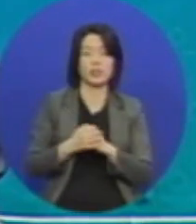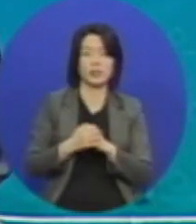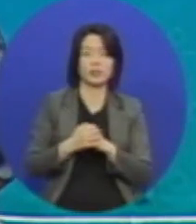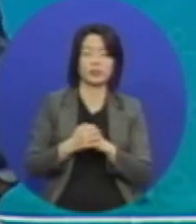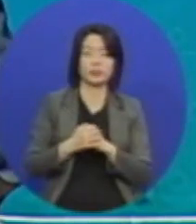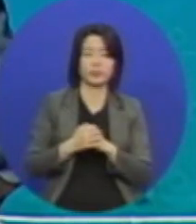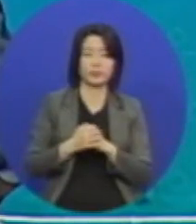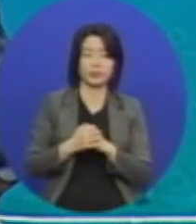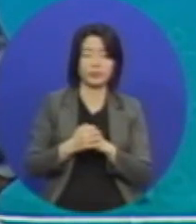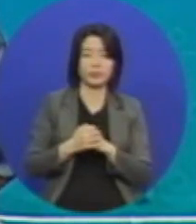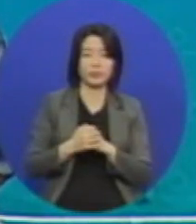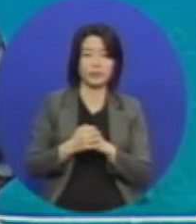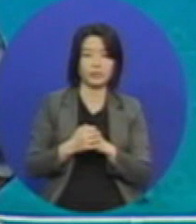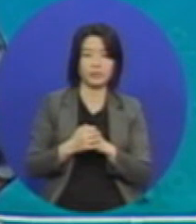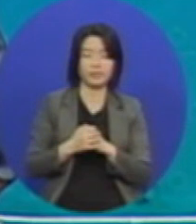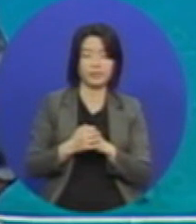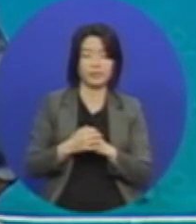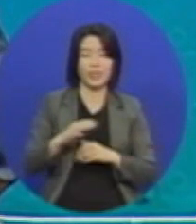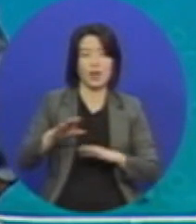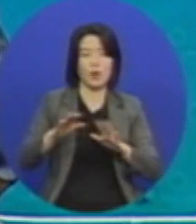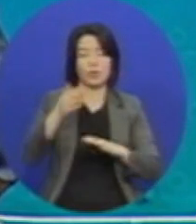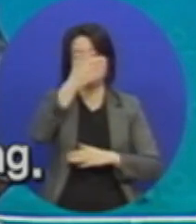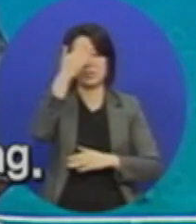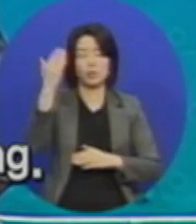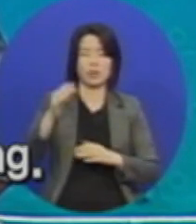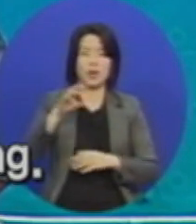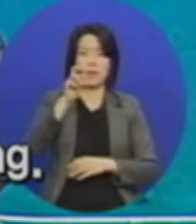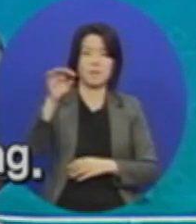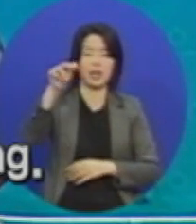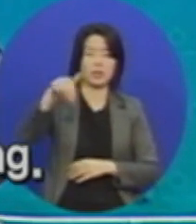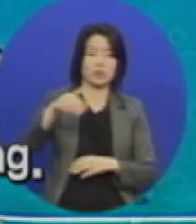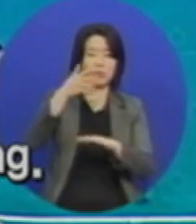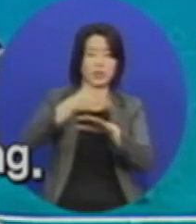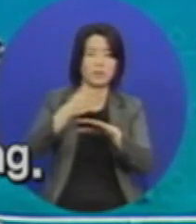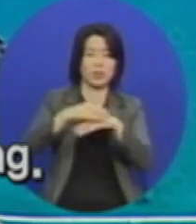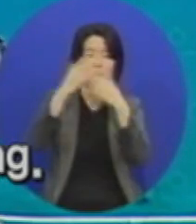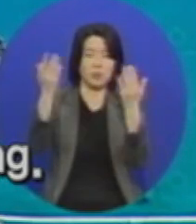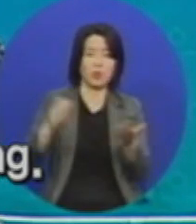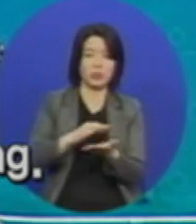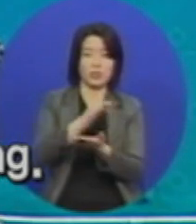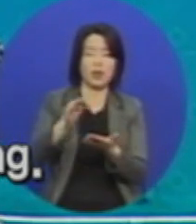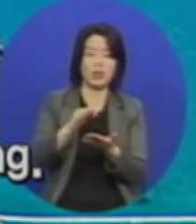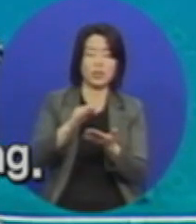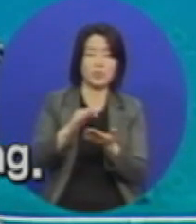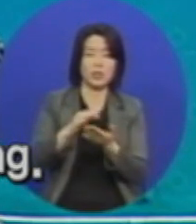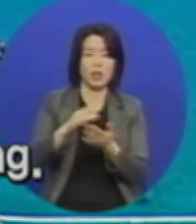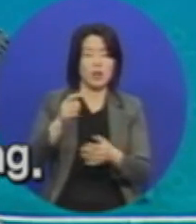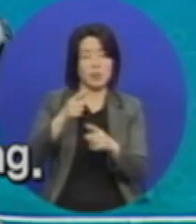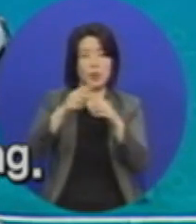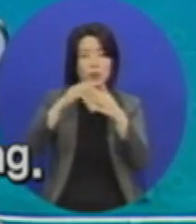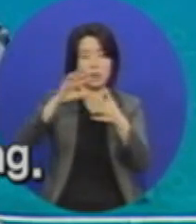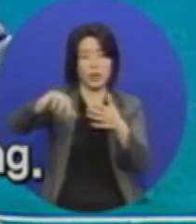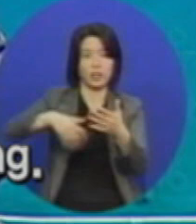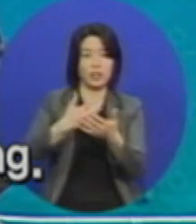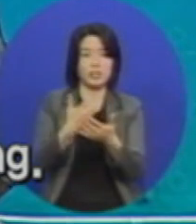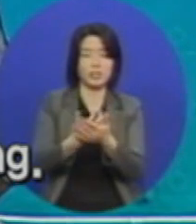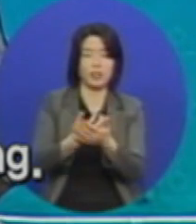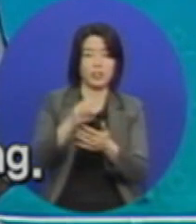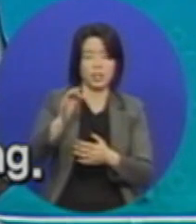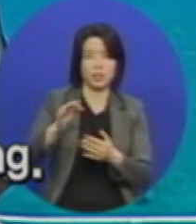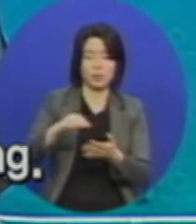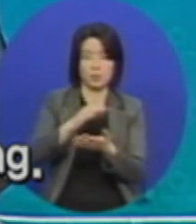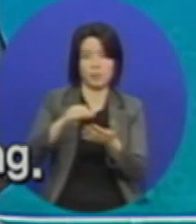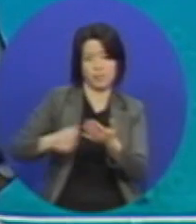이번 젊은이 교회가 맥주 감사헌금 전액을 교회개척 기금으로 하나님께 법원 하기로 결정을